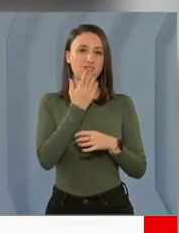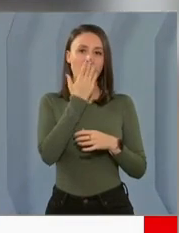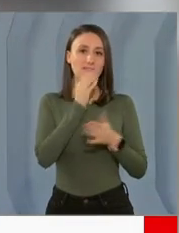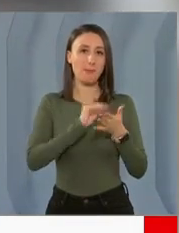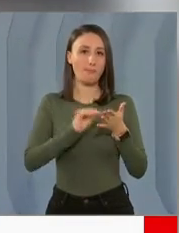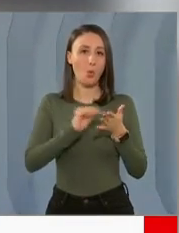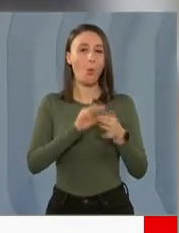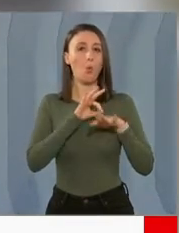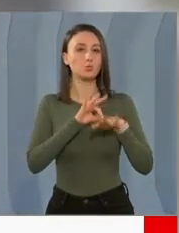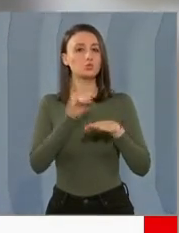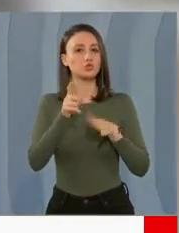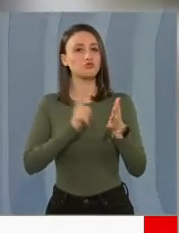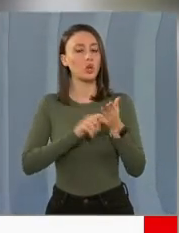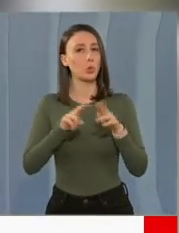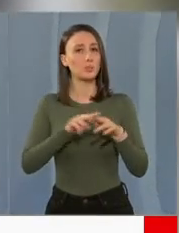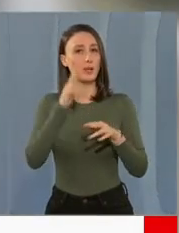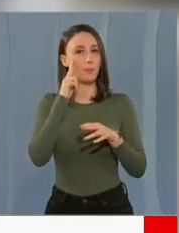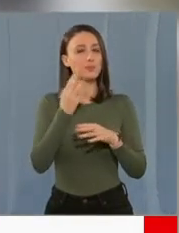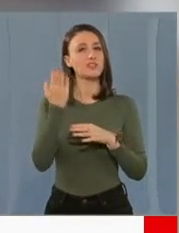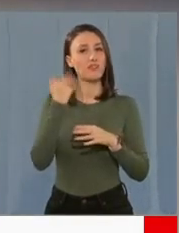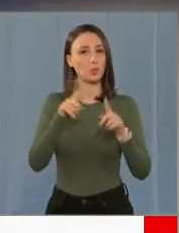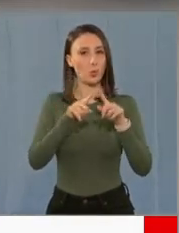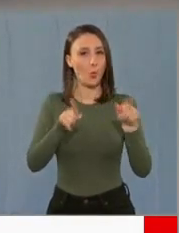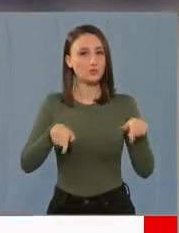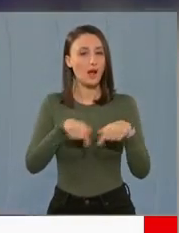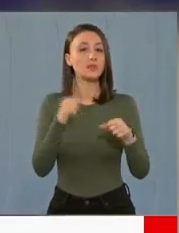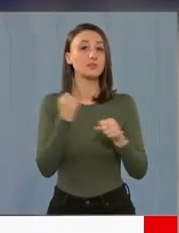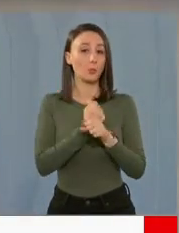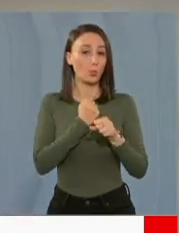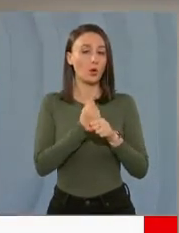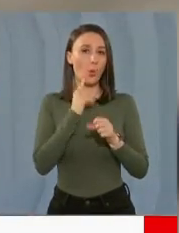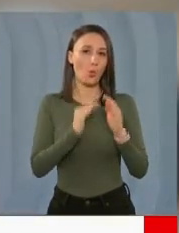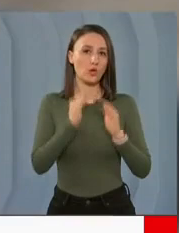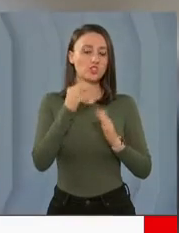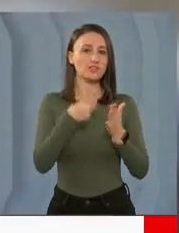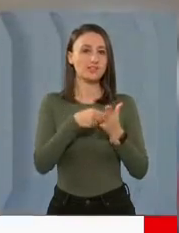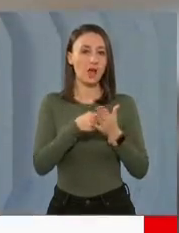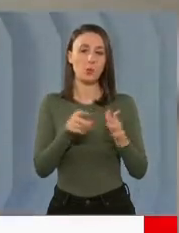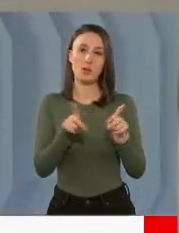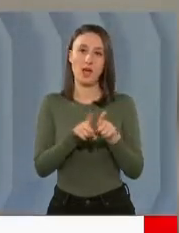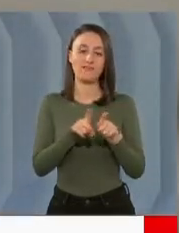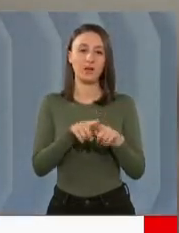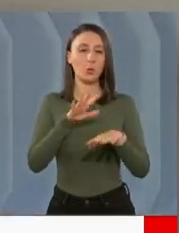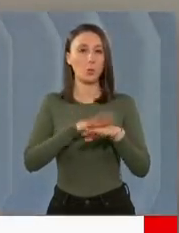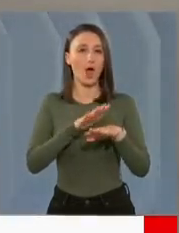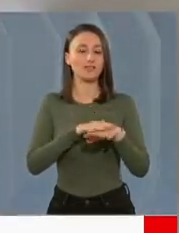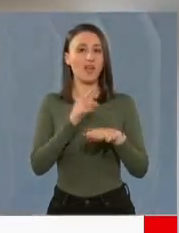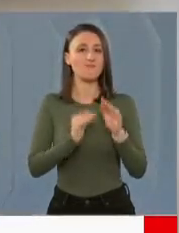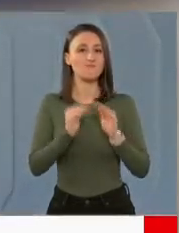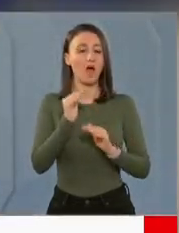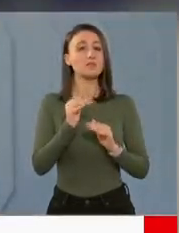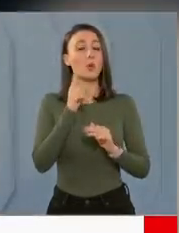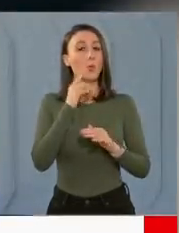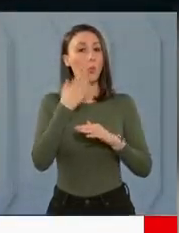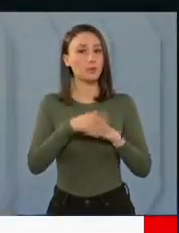conducerii. Aceștia cer, așa cum li s-a promis prin vechiul contract colectiv de muncă, o creștere salarială cel puțin egală cu rata inflației. Ultima propunere